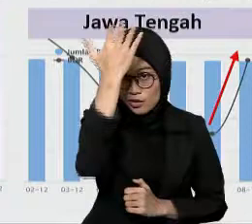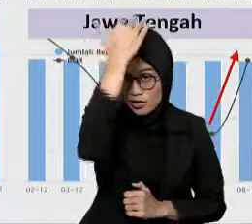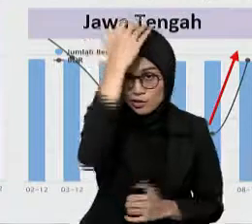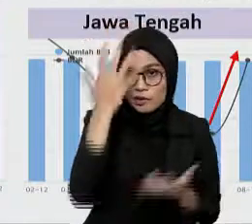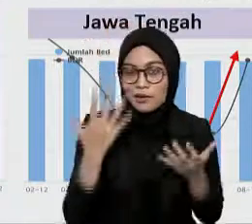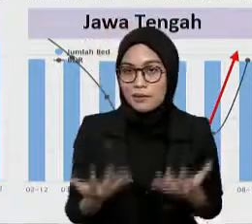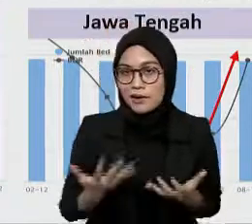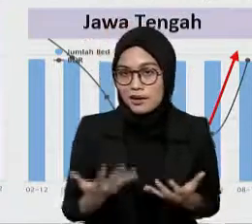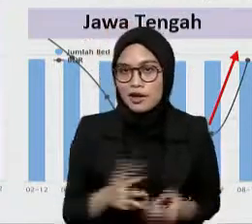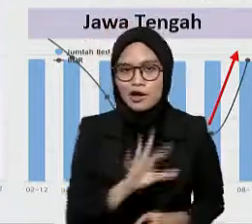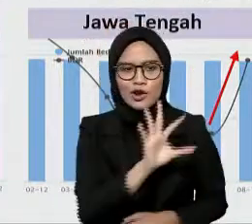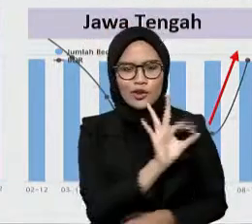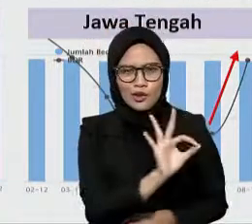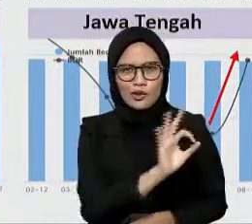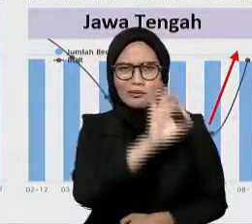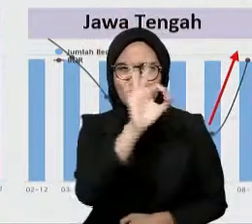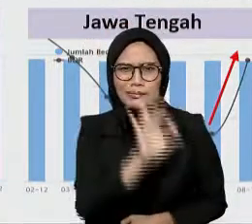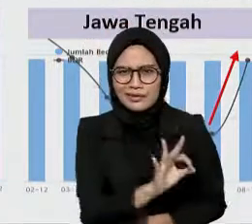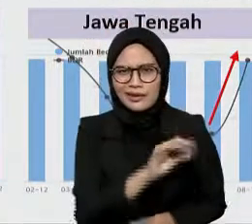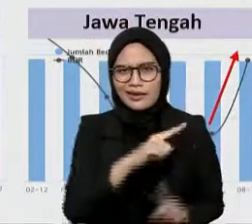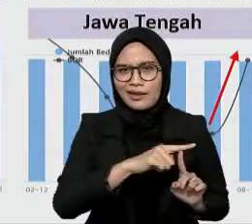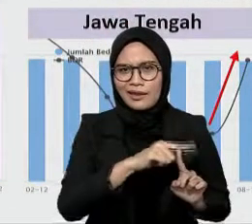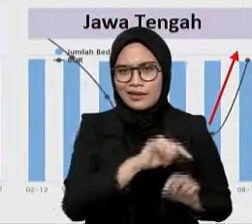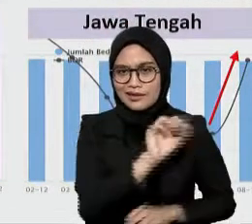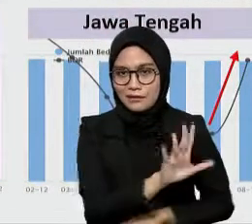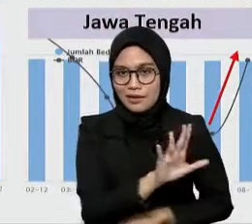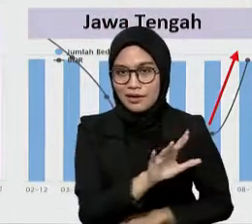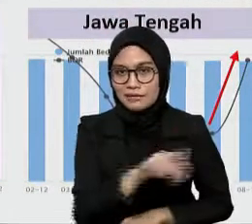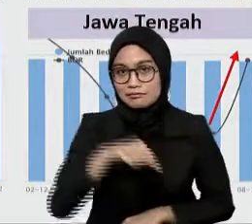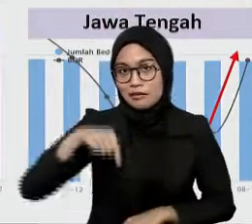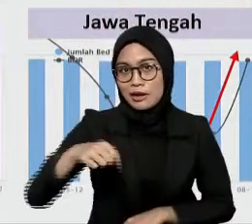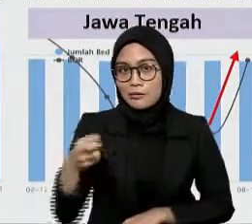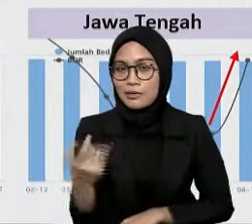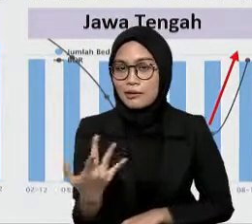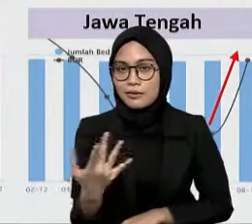mengalami kenaikan dari 0% pada tanggal 5 menjadi